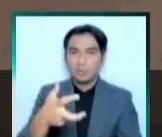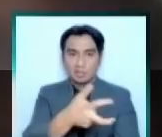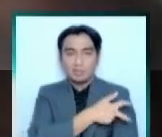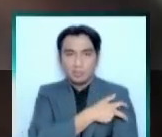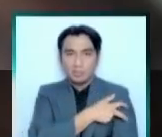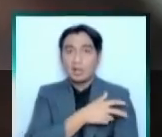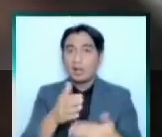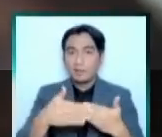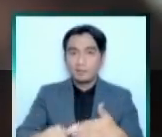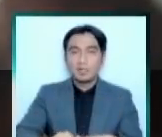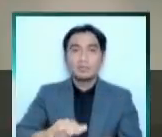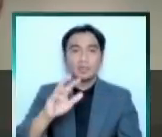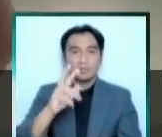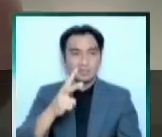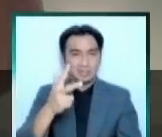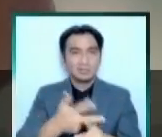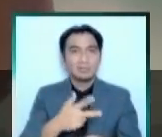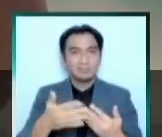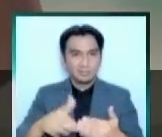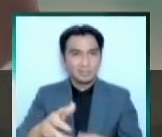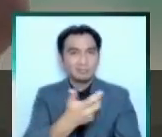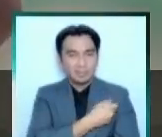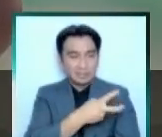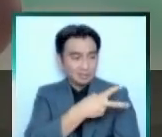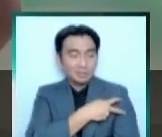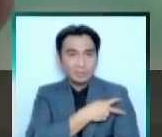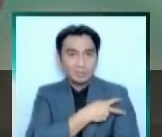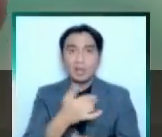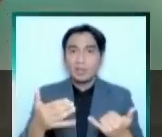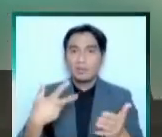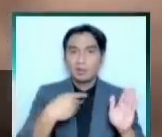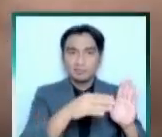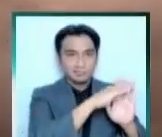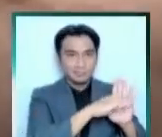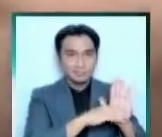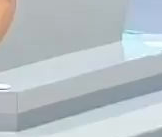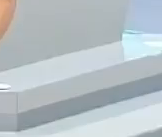ang 2nd dose ng COVID vaccine. Maglalabas daw ng operational guidelines kaugnay rito.